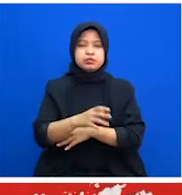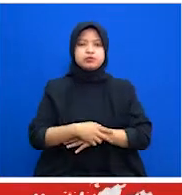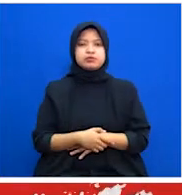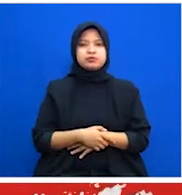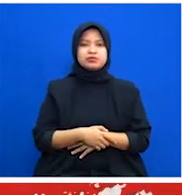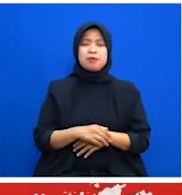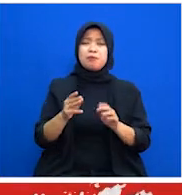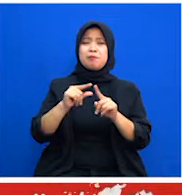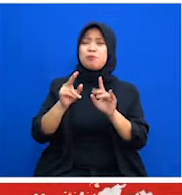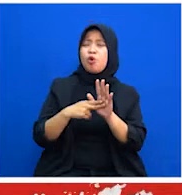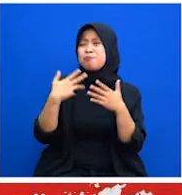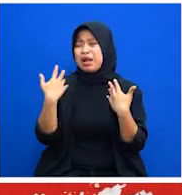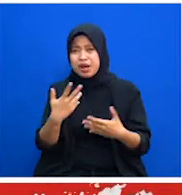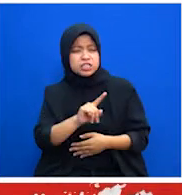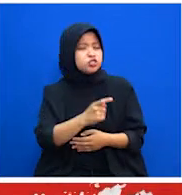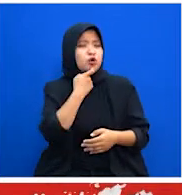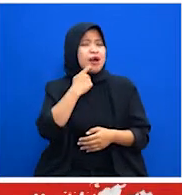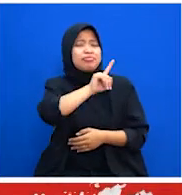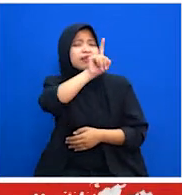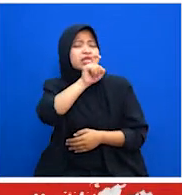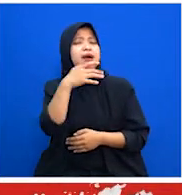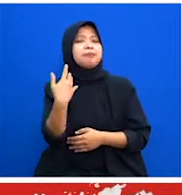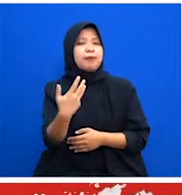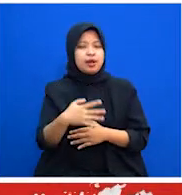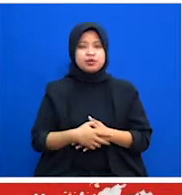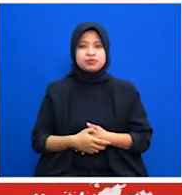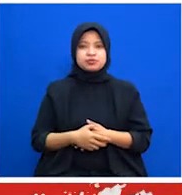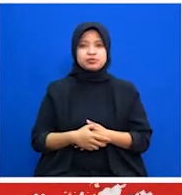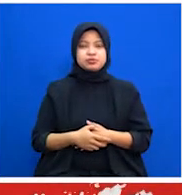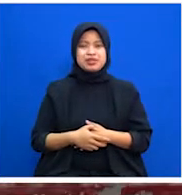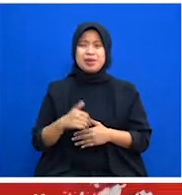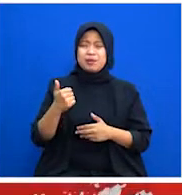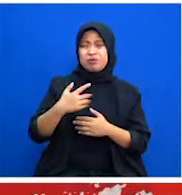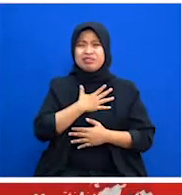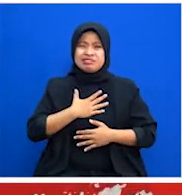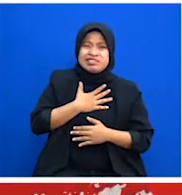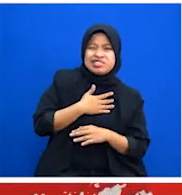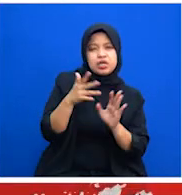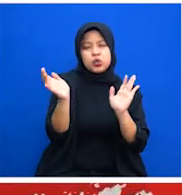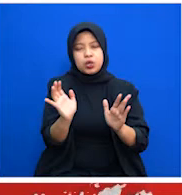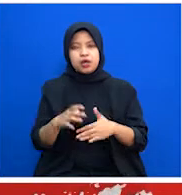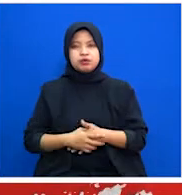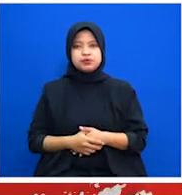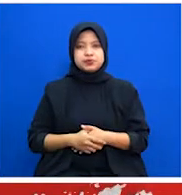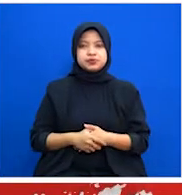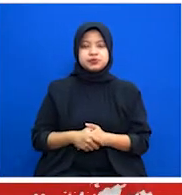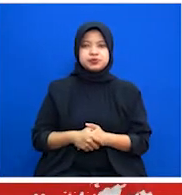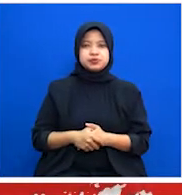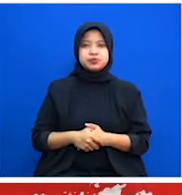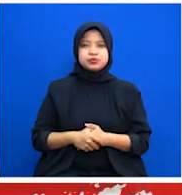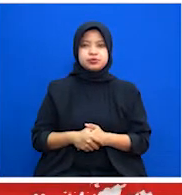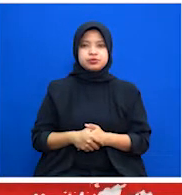Nah phone Coba tanyain kebenarannya sama Bang Jack ya biar enggak resah nih kita pada